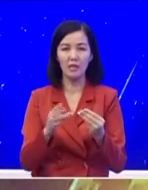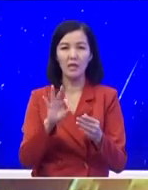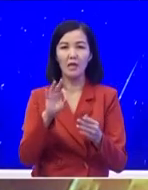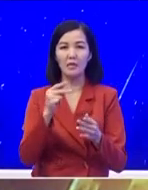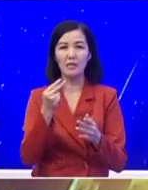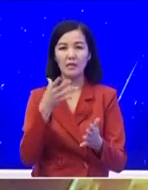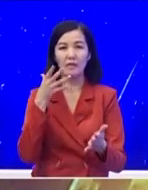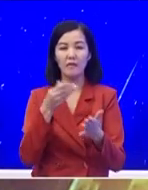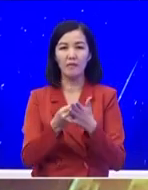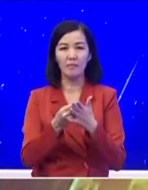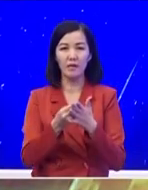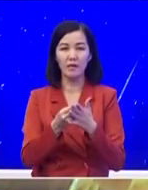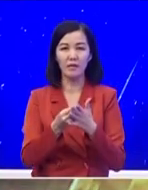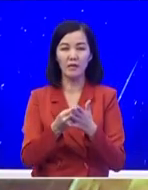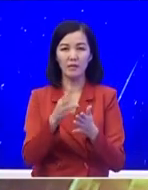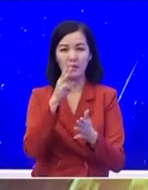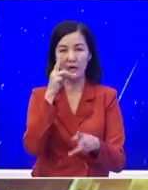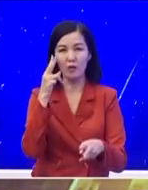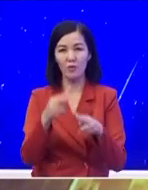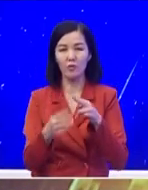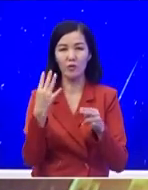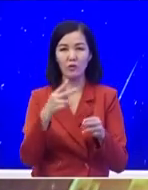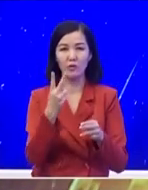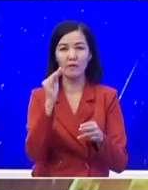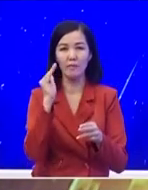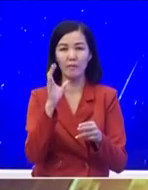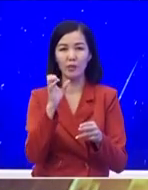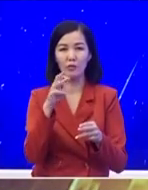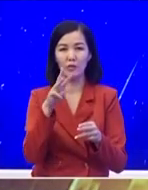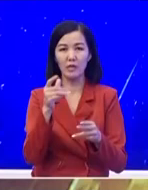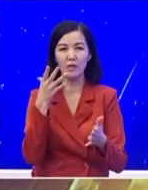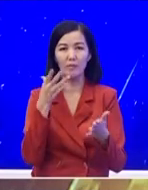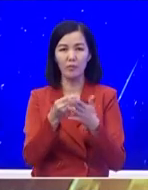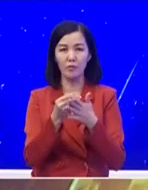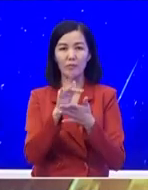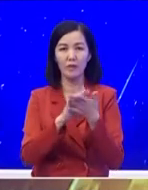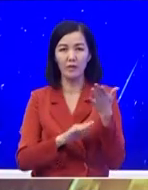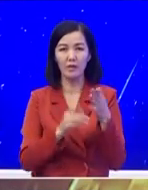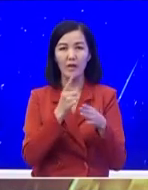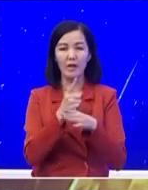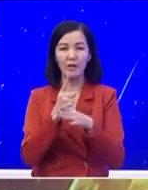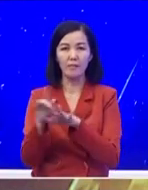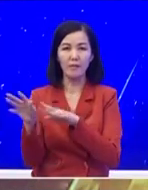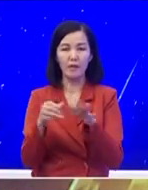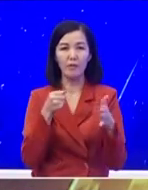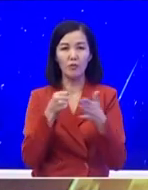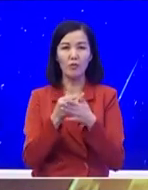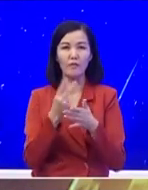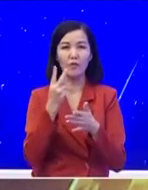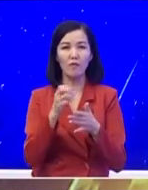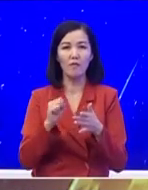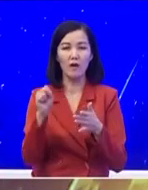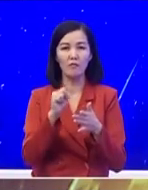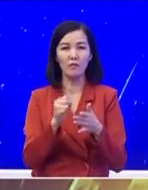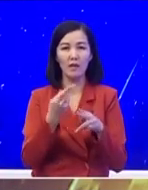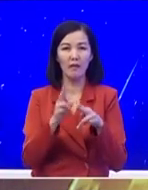по потере дохода в размере 42 500 тенге будет выплачиваться с продлением ограничительных мероприятий до 2 августа текущего